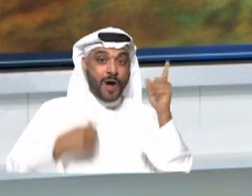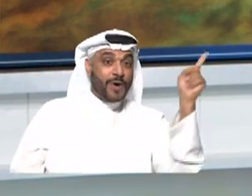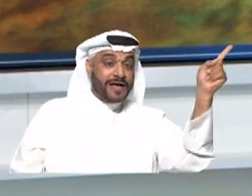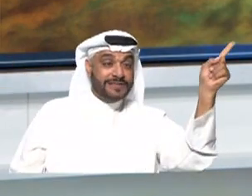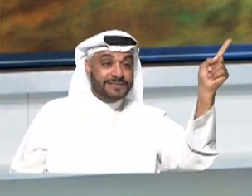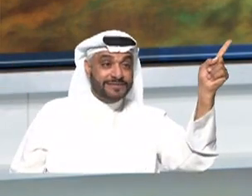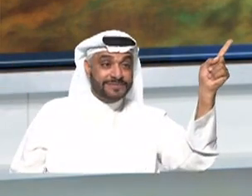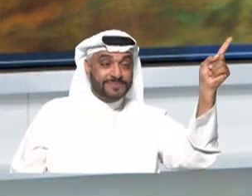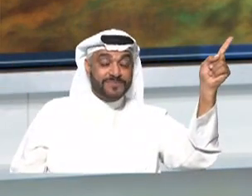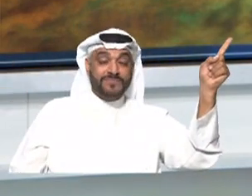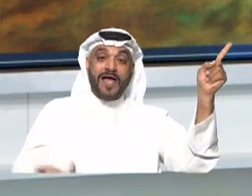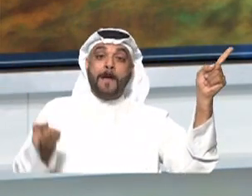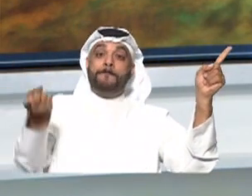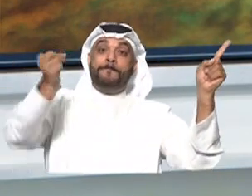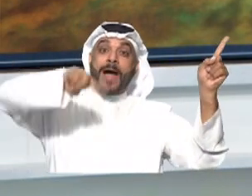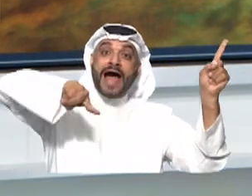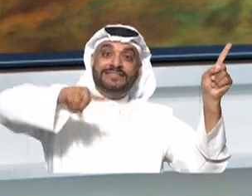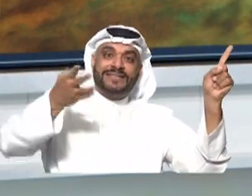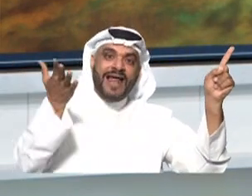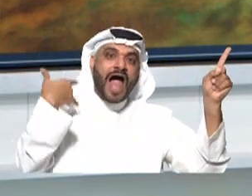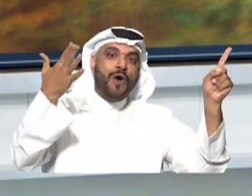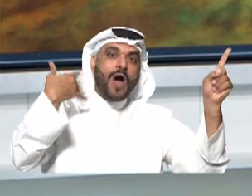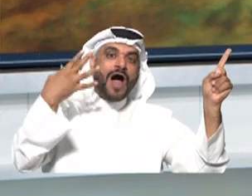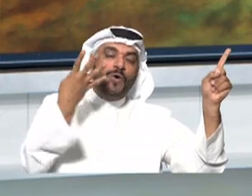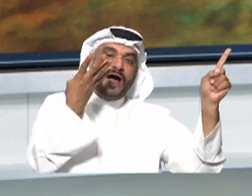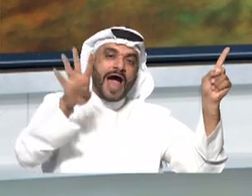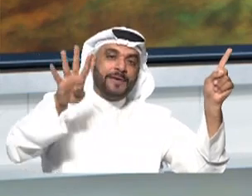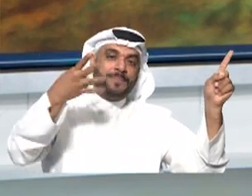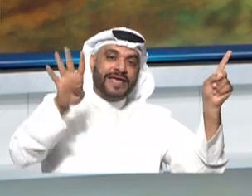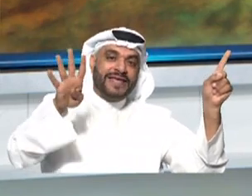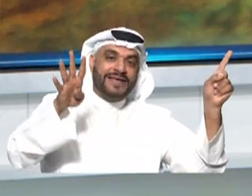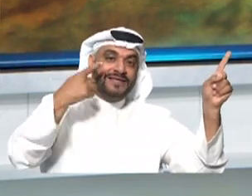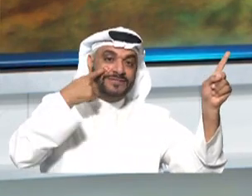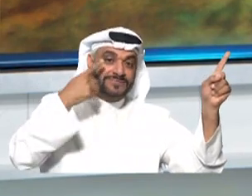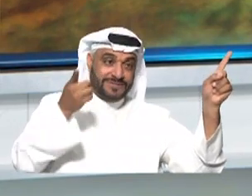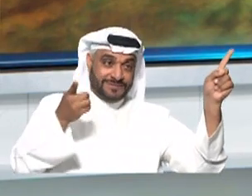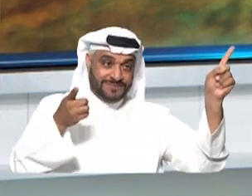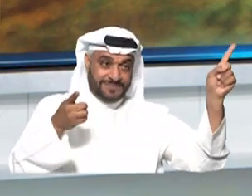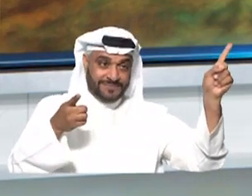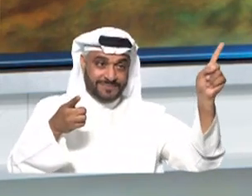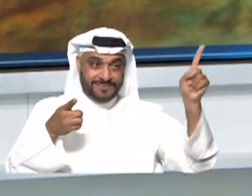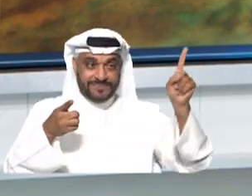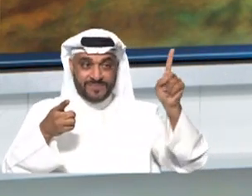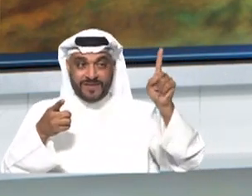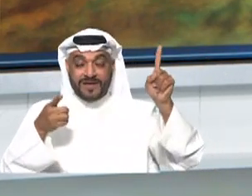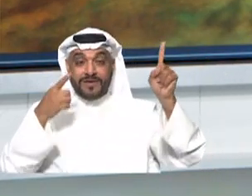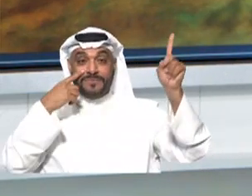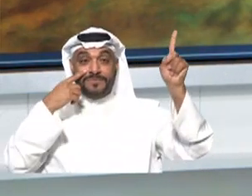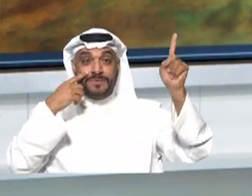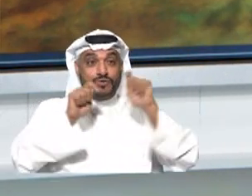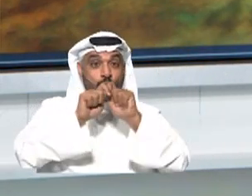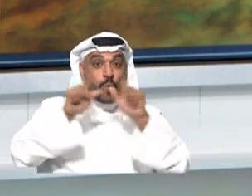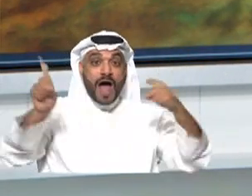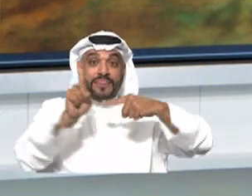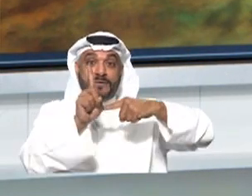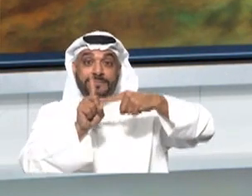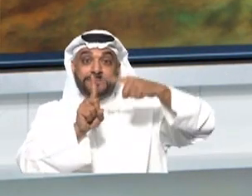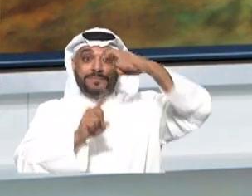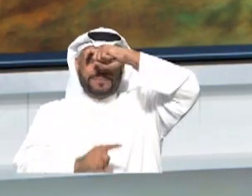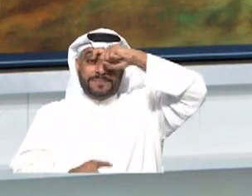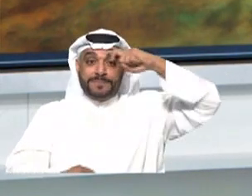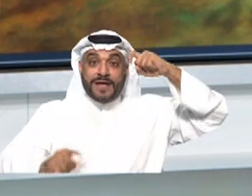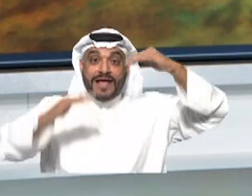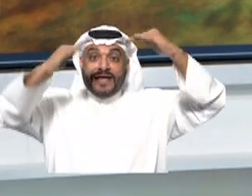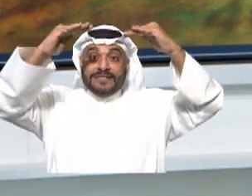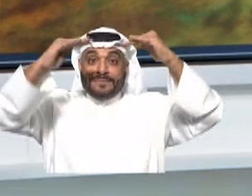كيلومتر في الساعة والعظمى المتوقعة قد تصل إلى 25 درجة مئوية. لاحظ أعزائي المشاهدين انخفاض ملحوظ في درجات الحرارة